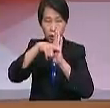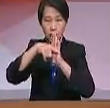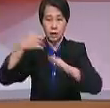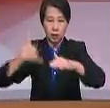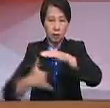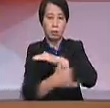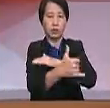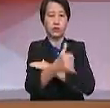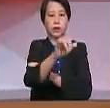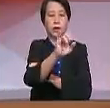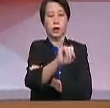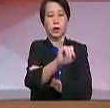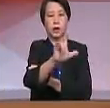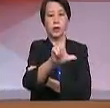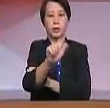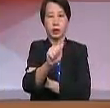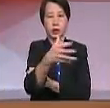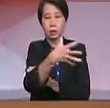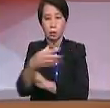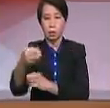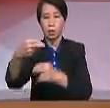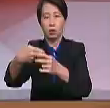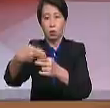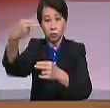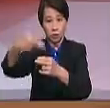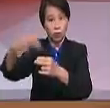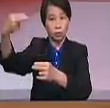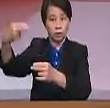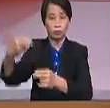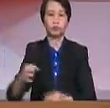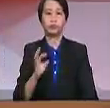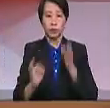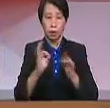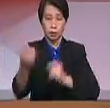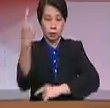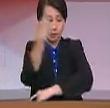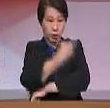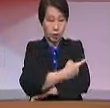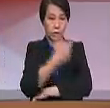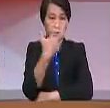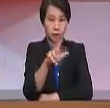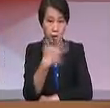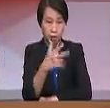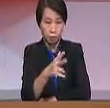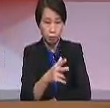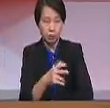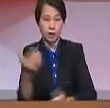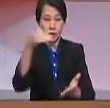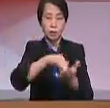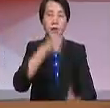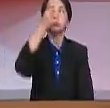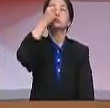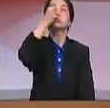ke ILA dan hotel-hotel. Dan jika ke hari ke-13 mereka didapati positif